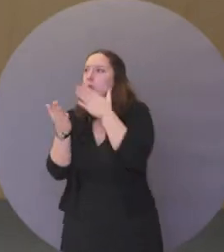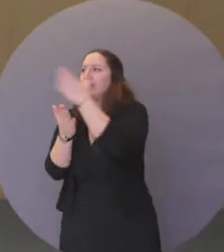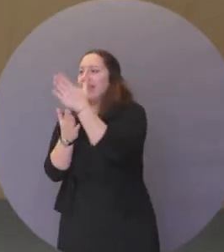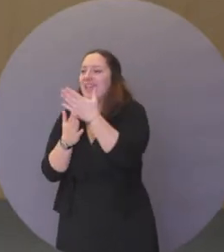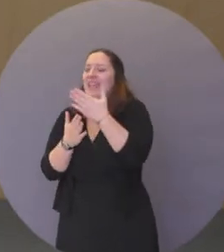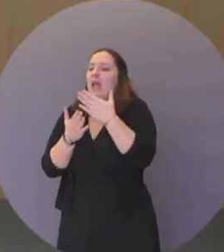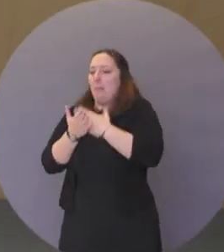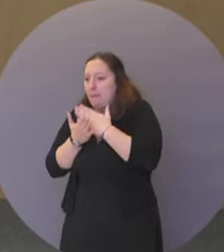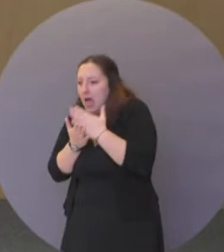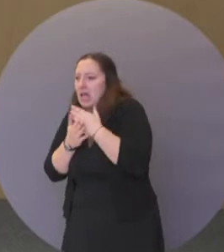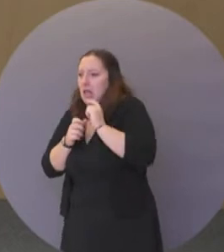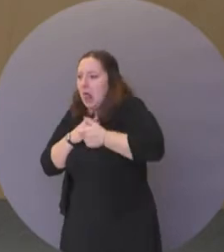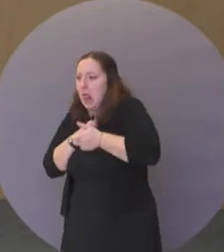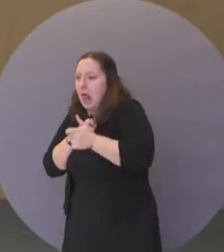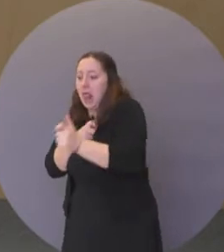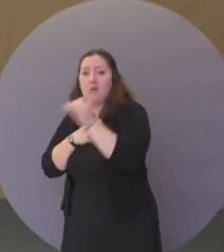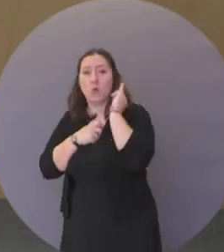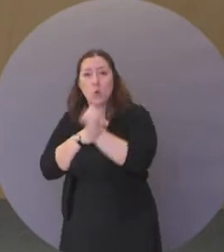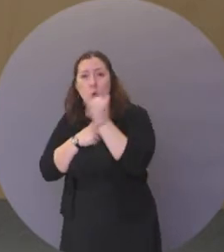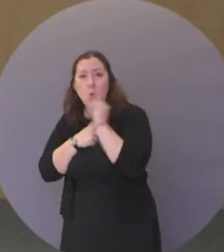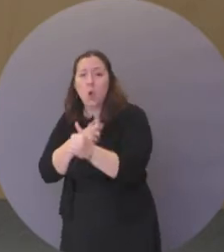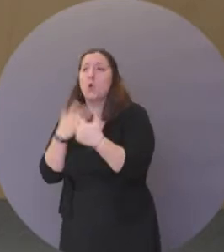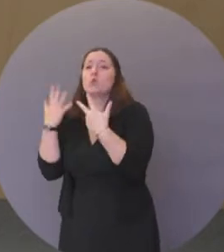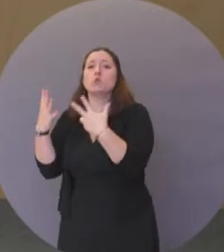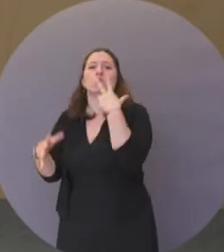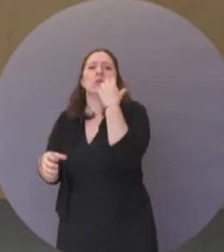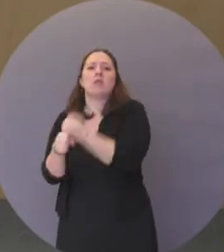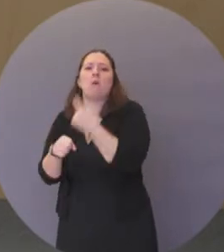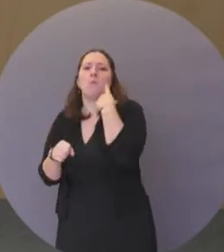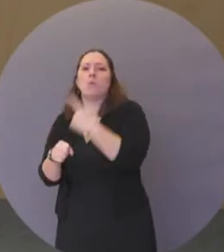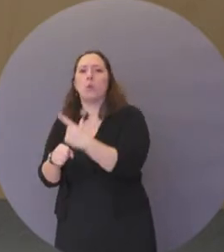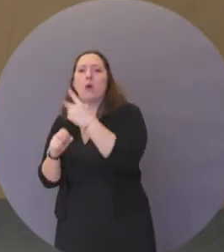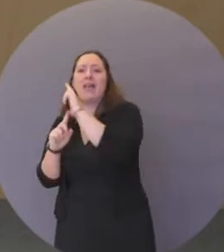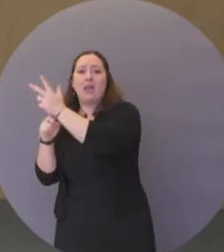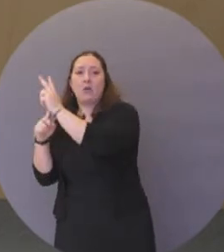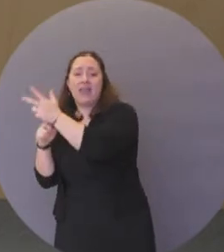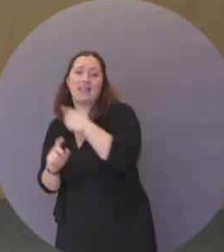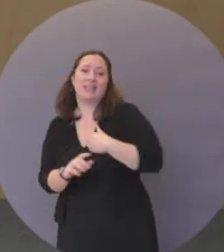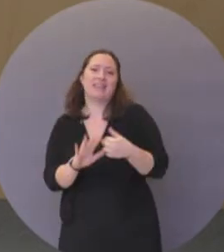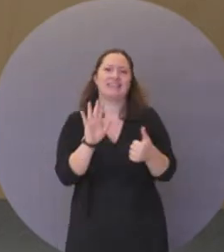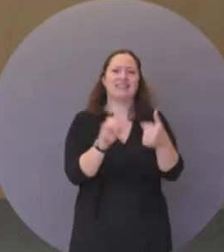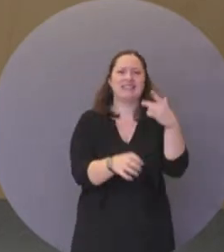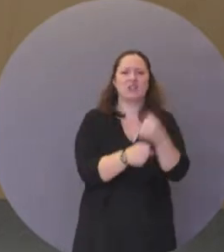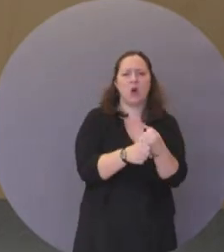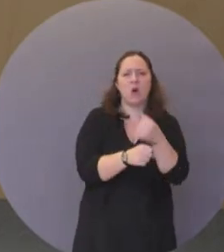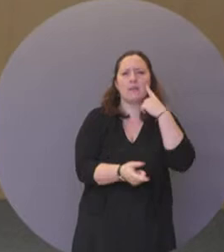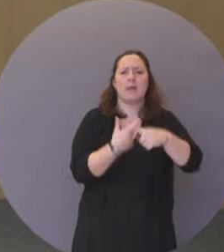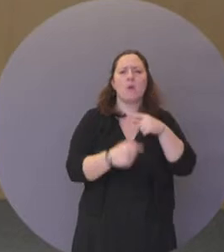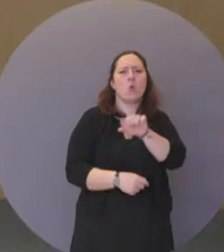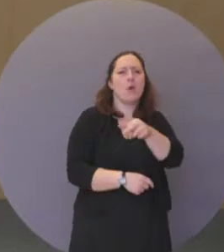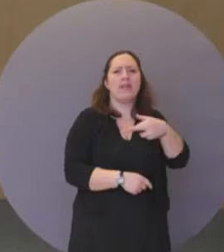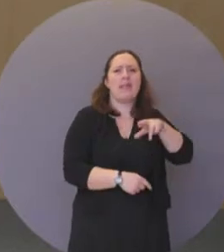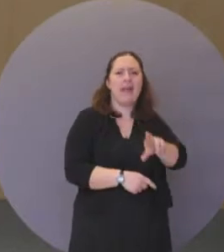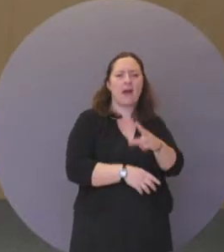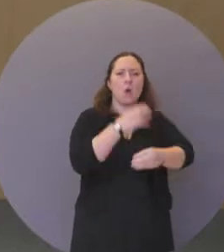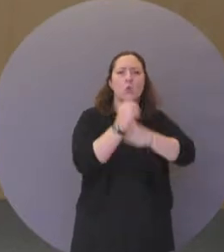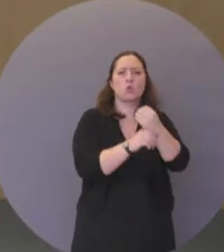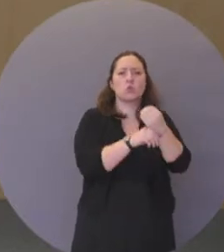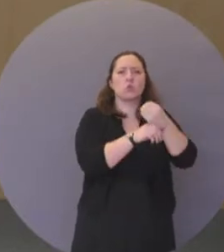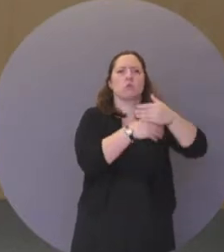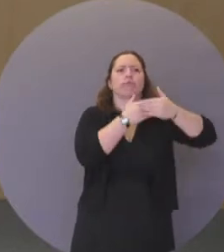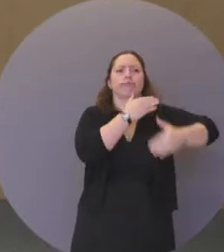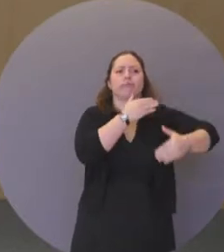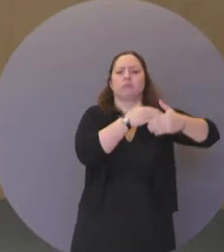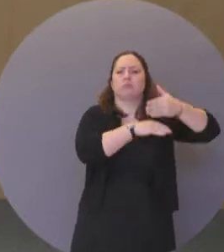moyenne pour les éoliennes et 4 ans pour les projets de méthanisation et de solaire au sol il est nécessaire d'accélérer les procédures de veiller à leur accepter